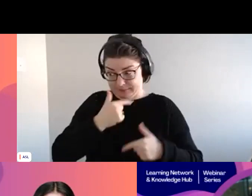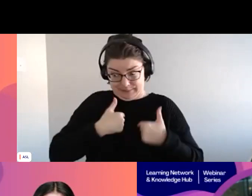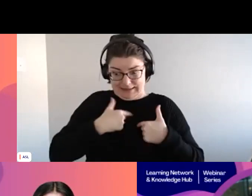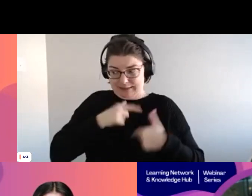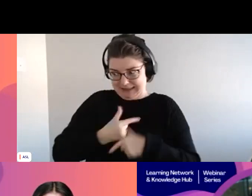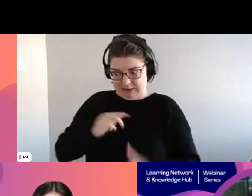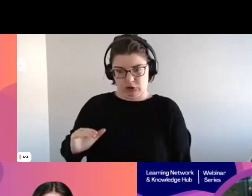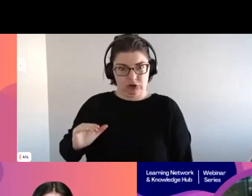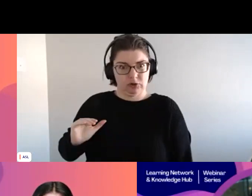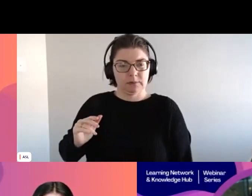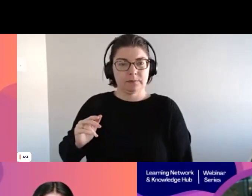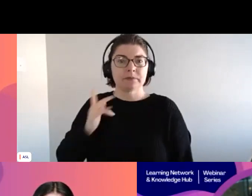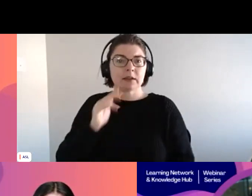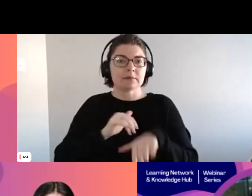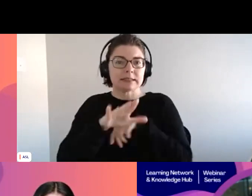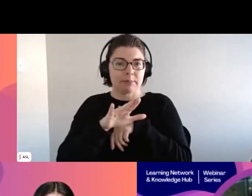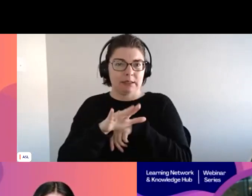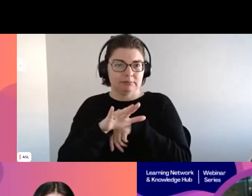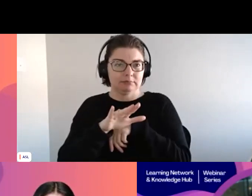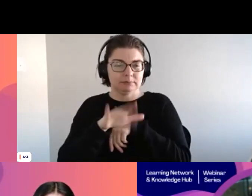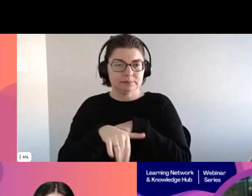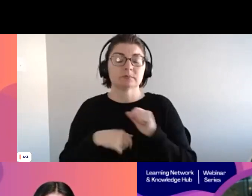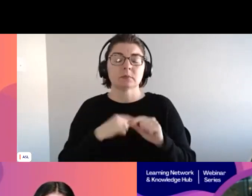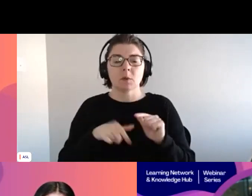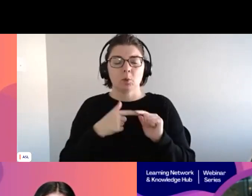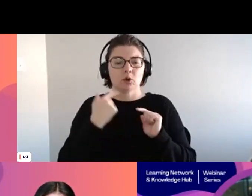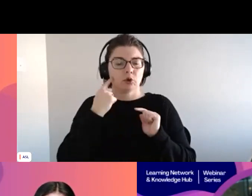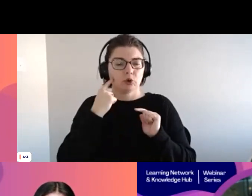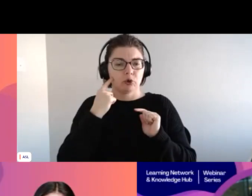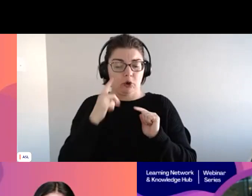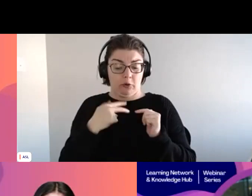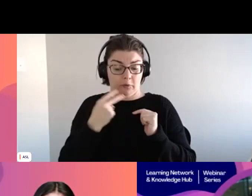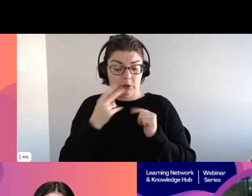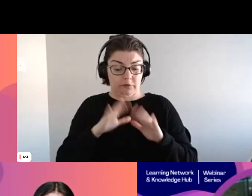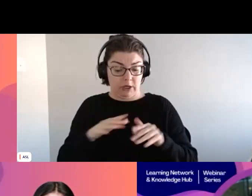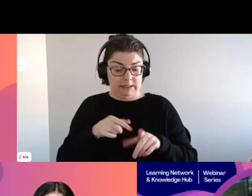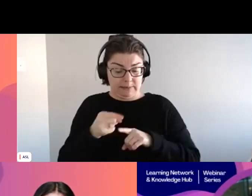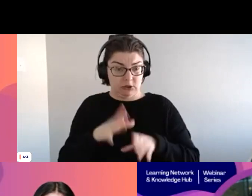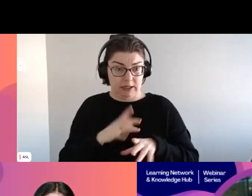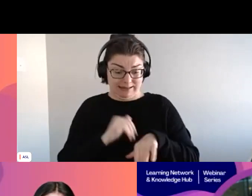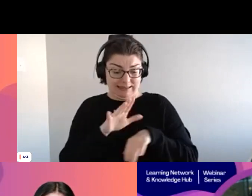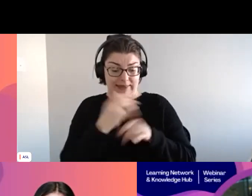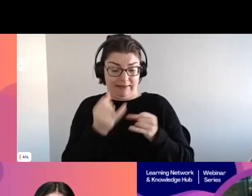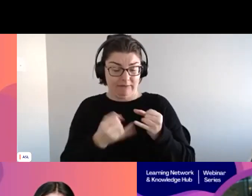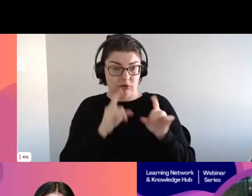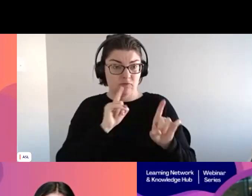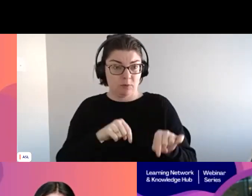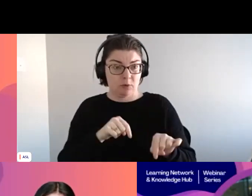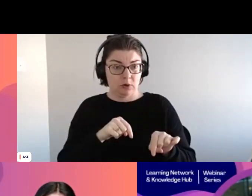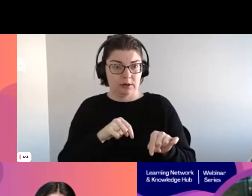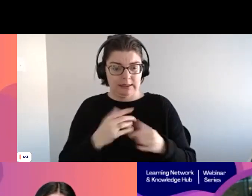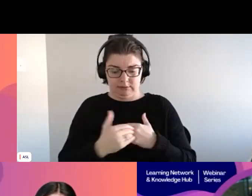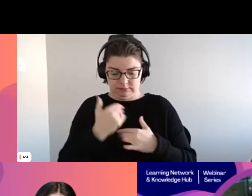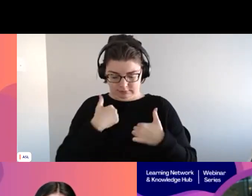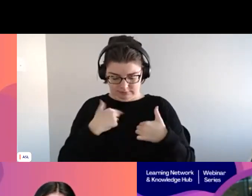voie de l'enfant pour me faire entendre et ça a été versé au dossier mais cependant une fois que j'ai travaillé avec